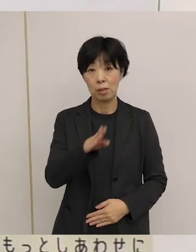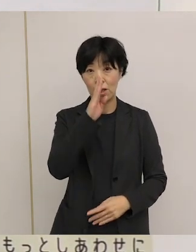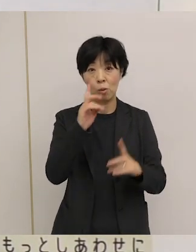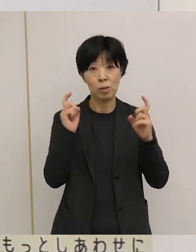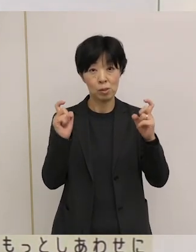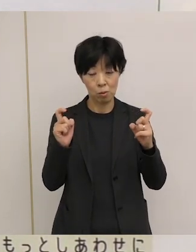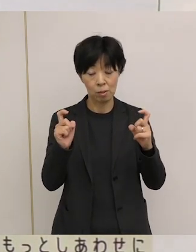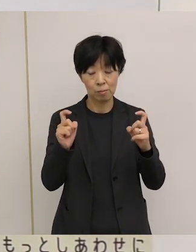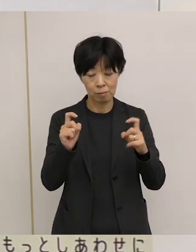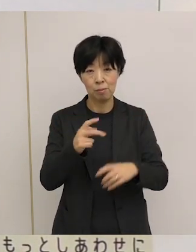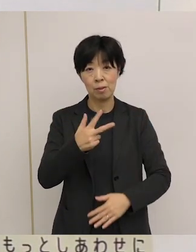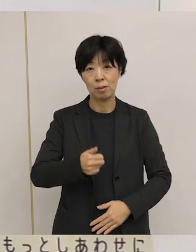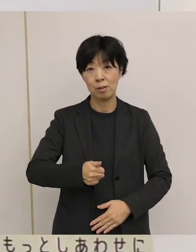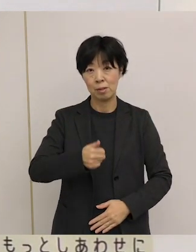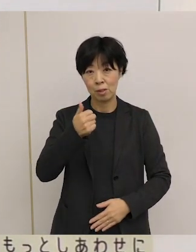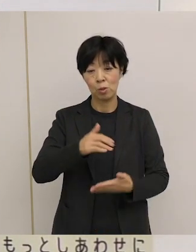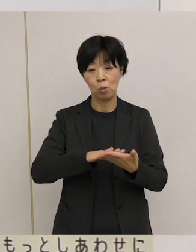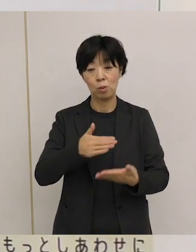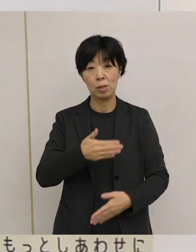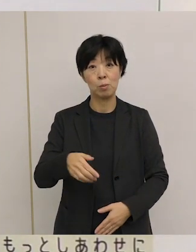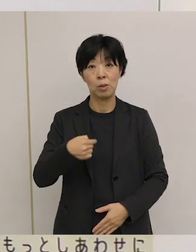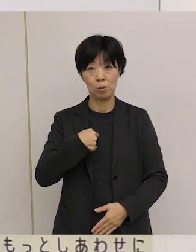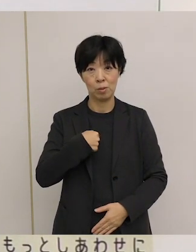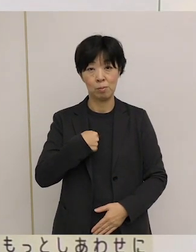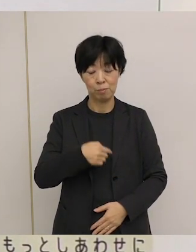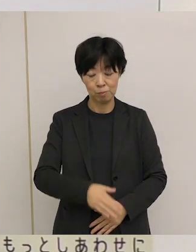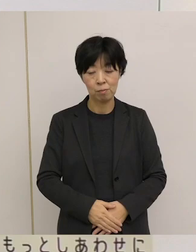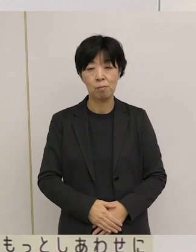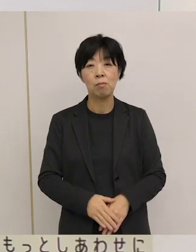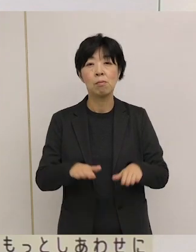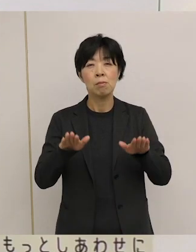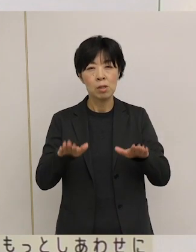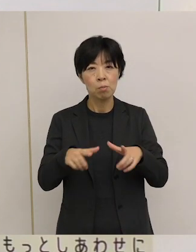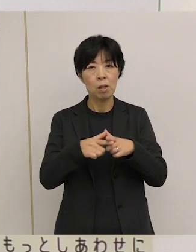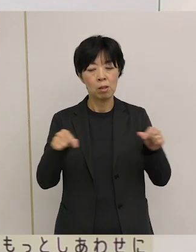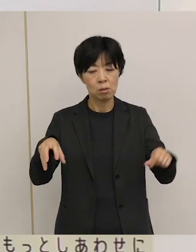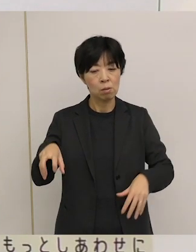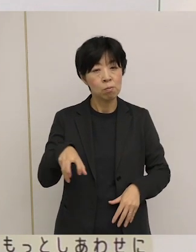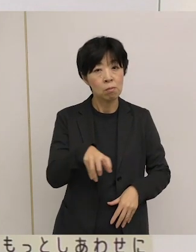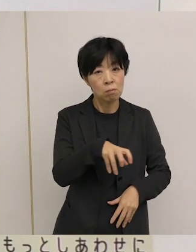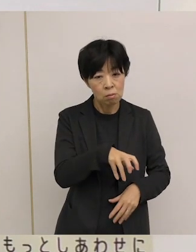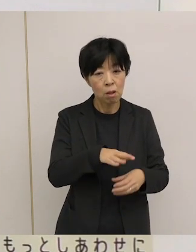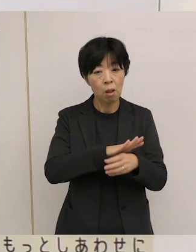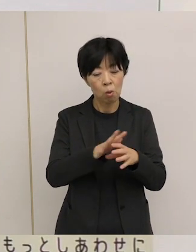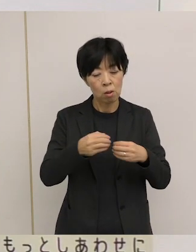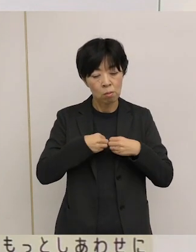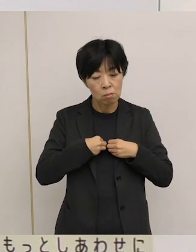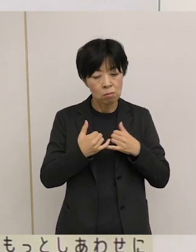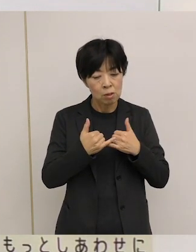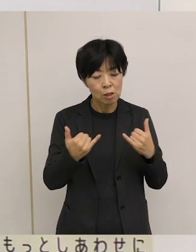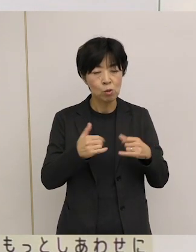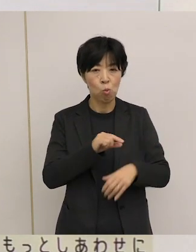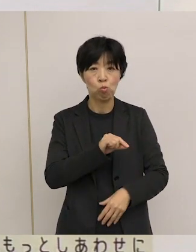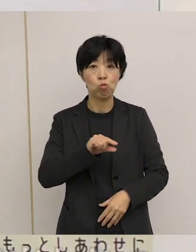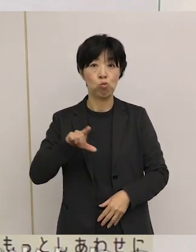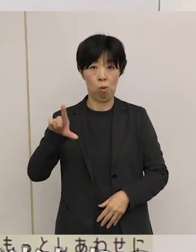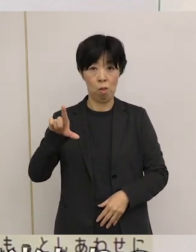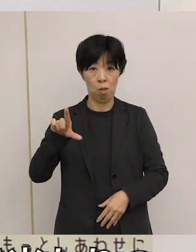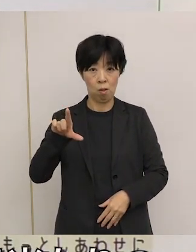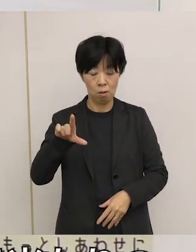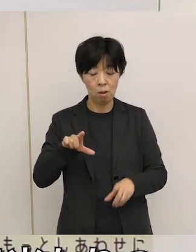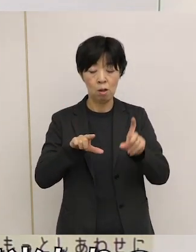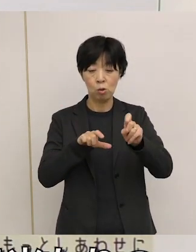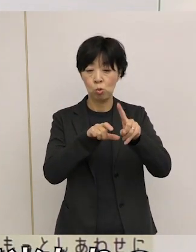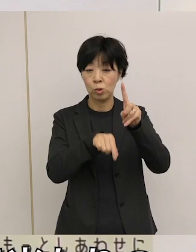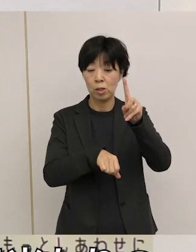皆さんこんにちは、さいたま市長の清水隼人です。全国各地で陽性者が増加しています。11月